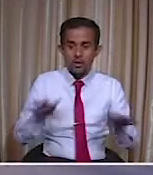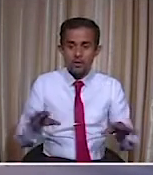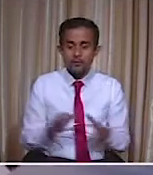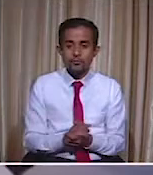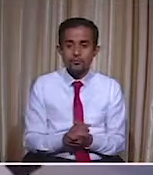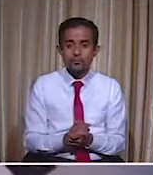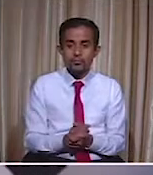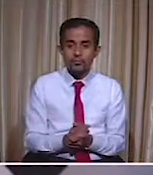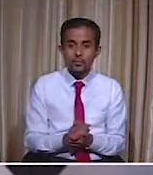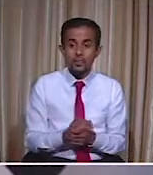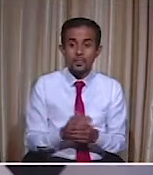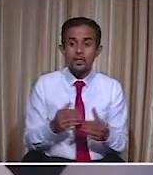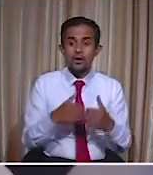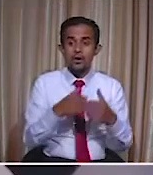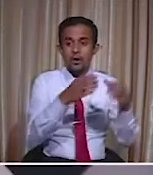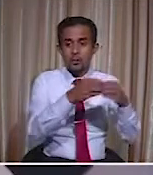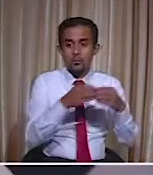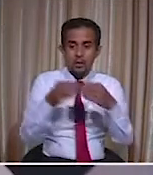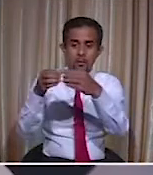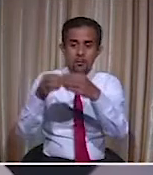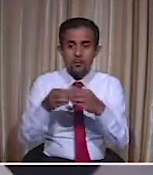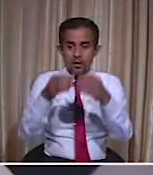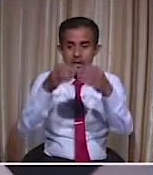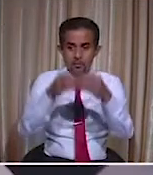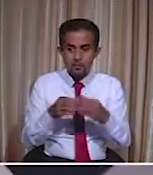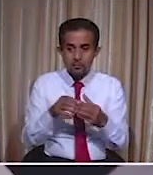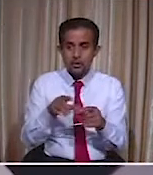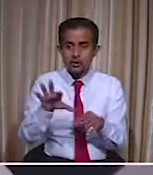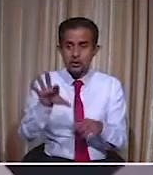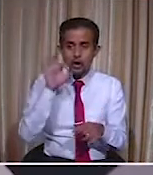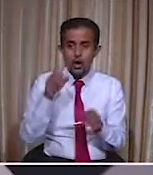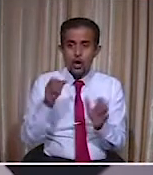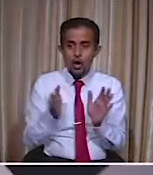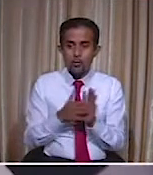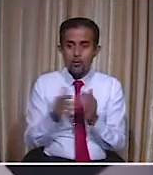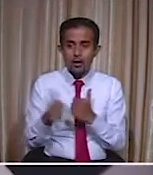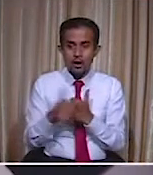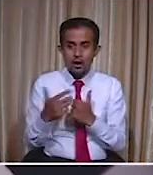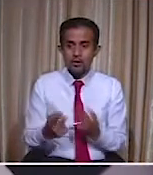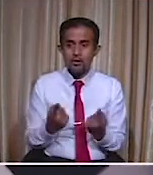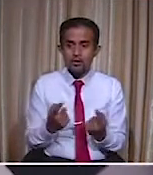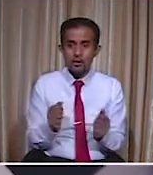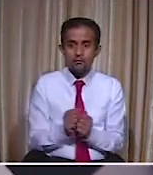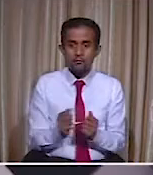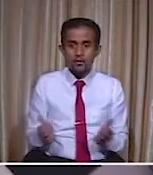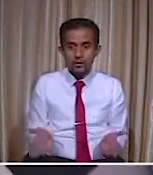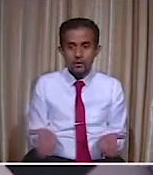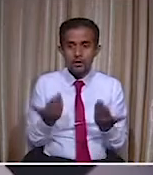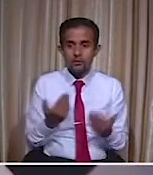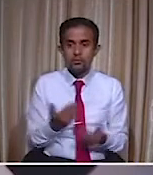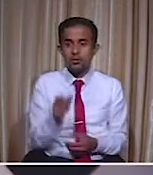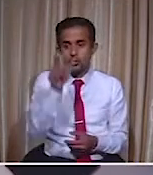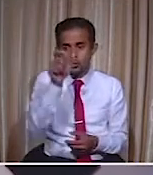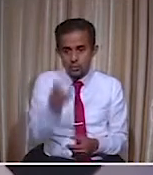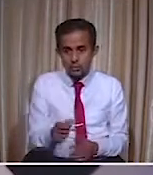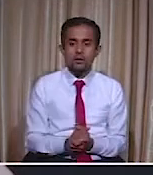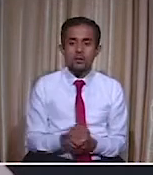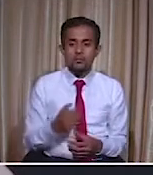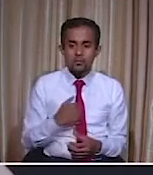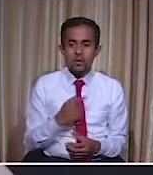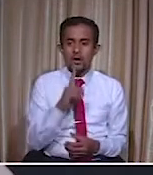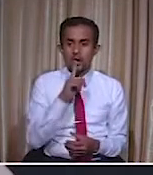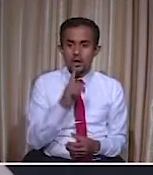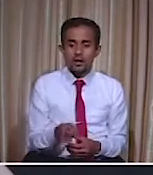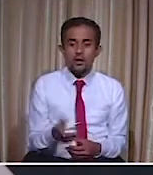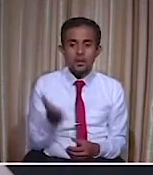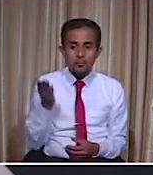ගැන සර්වපාක්ෂික තේරීම් කාරක සභාවක් පත් කරලා අවශ්‍ය ක්‍රියාමාර්ග ගන්න කියලා මම ඔබතුමාගෙන් ඉතා ගෞරවයෙන් ඉල්ලනවා.